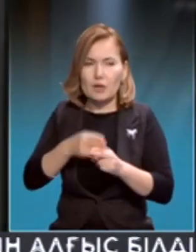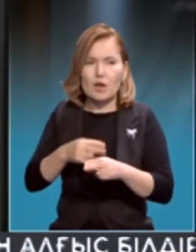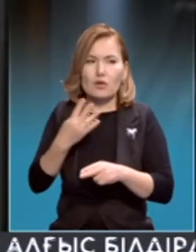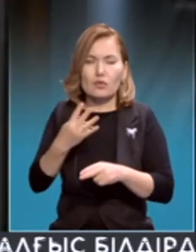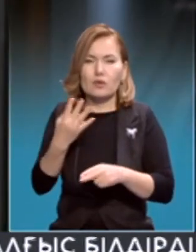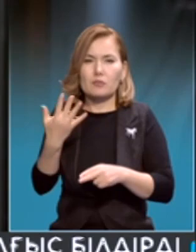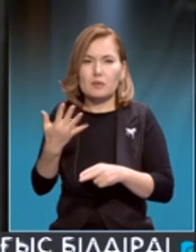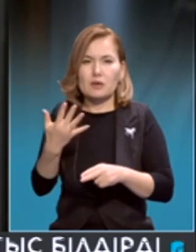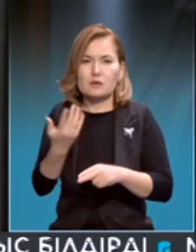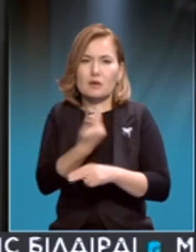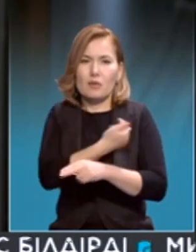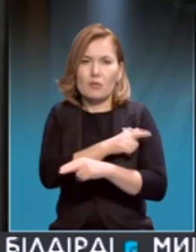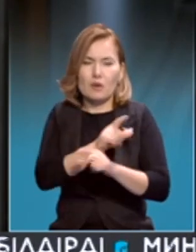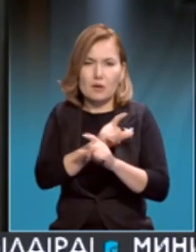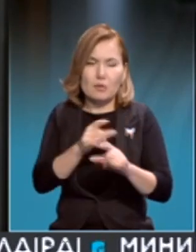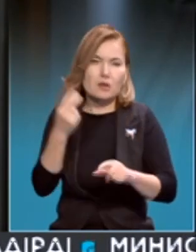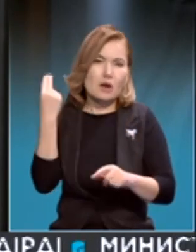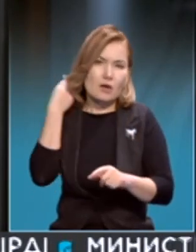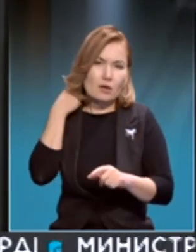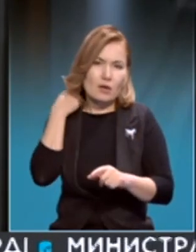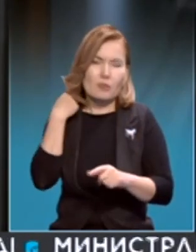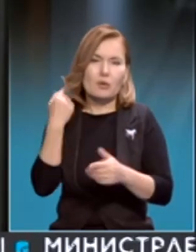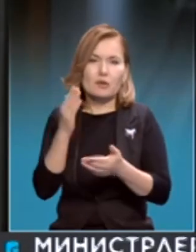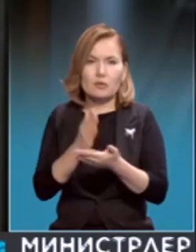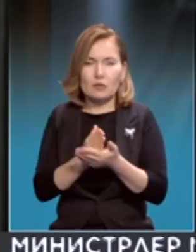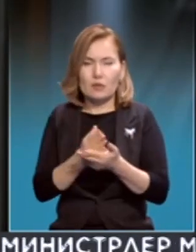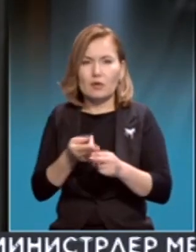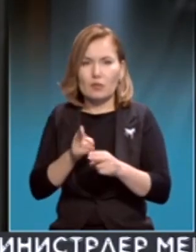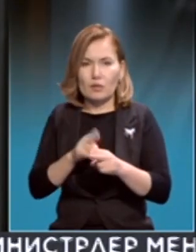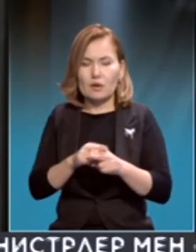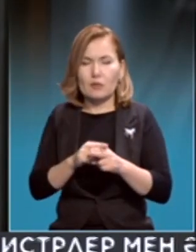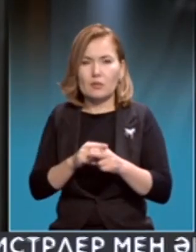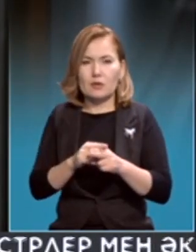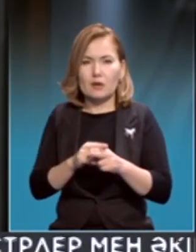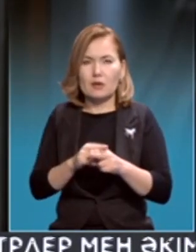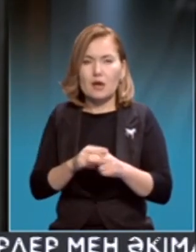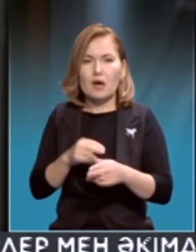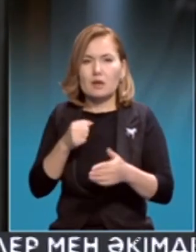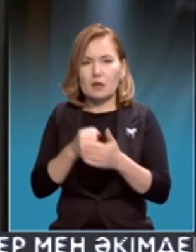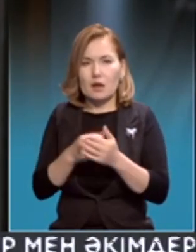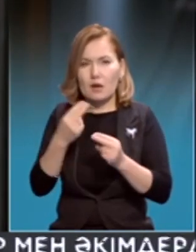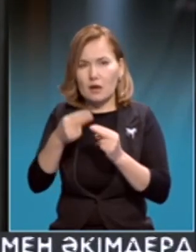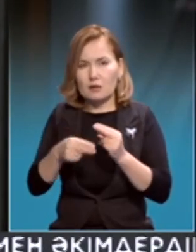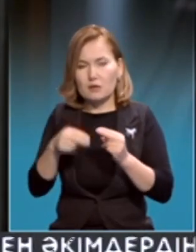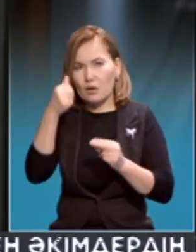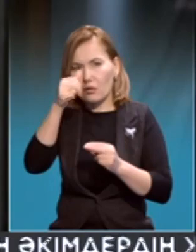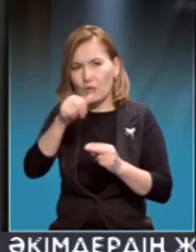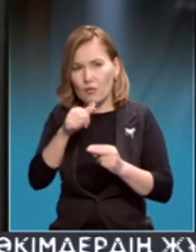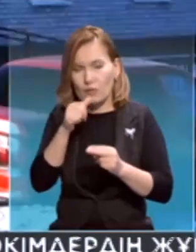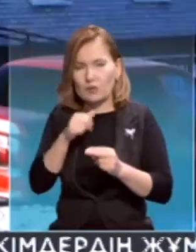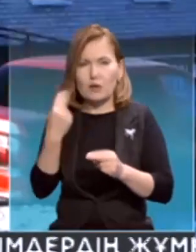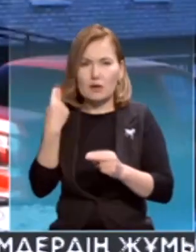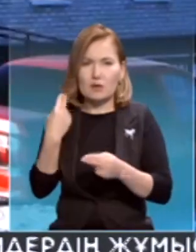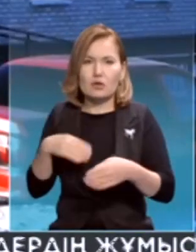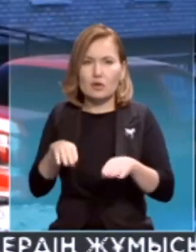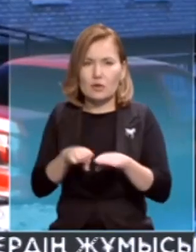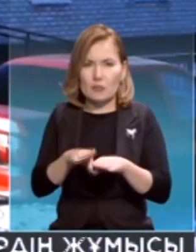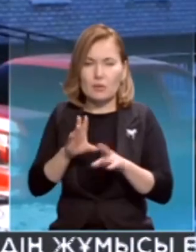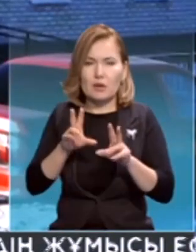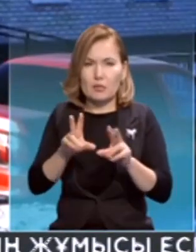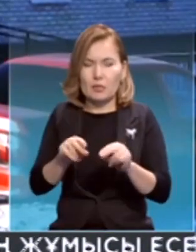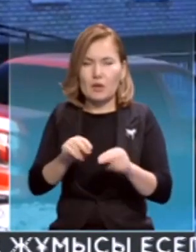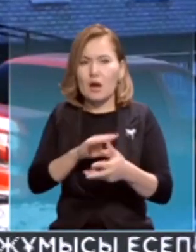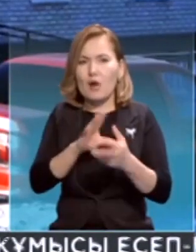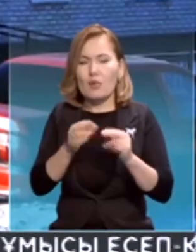сондай қаржылық берешектері бар, бірақ ол кейбірлері оның жылдың аяғына дейін жабатын жағдайлары бар. Ауыл